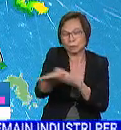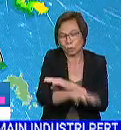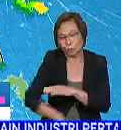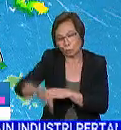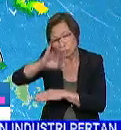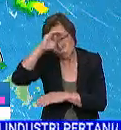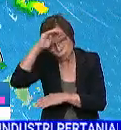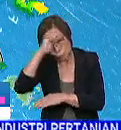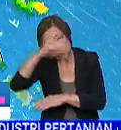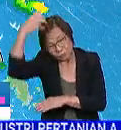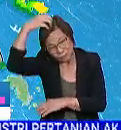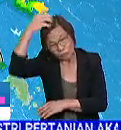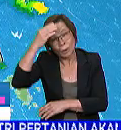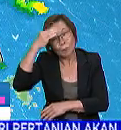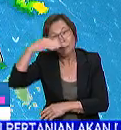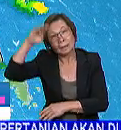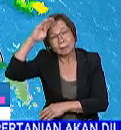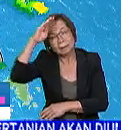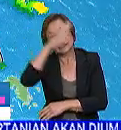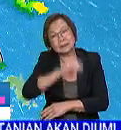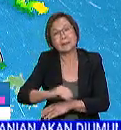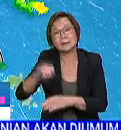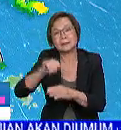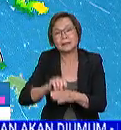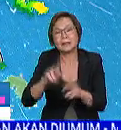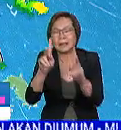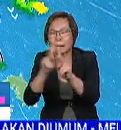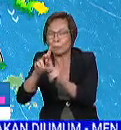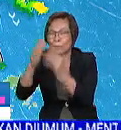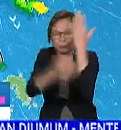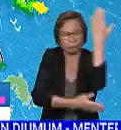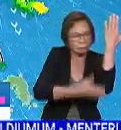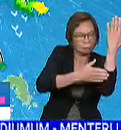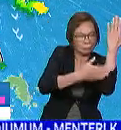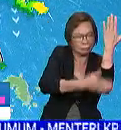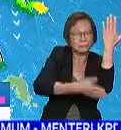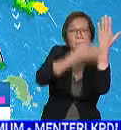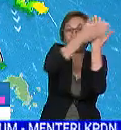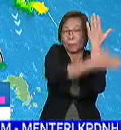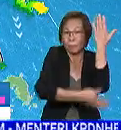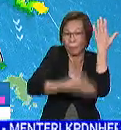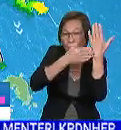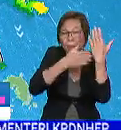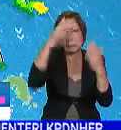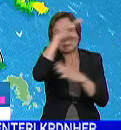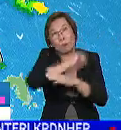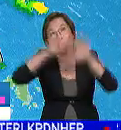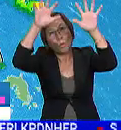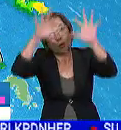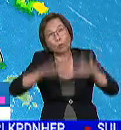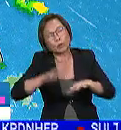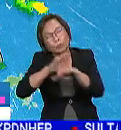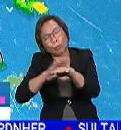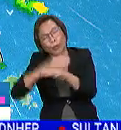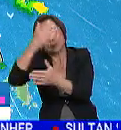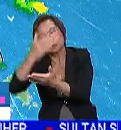sekitar Johor, Selangor, Perlis dan juga pedalaman Semenanjung, yang mana kami jangkakan keadaan hujan ini akan